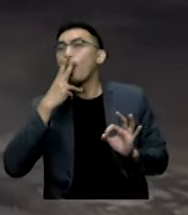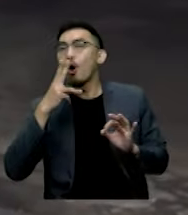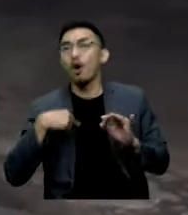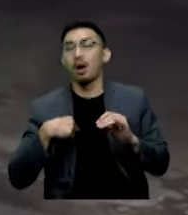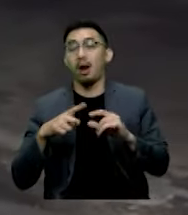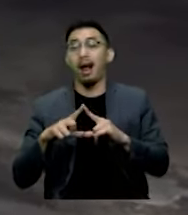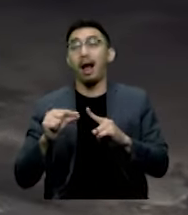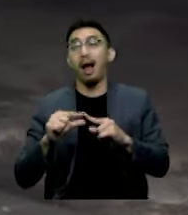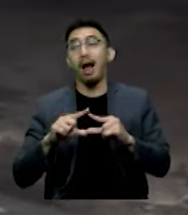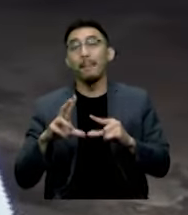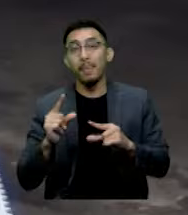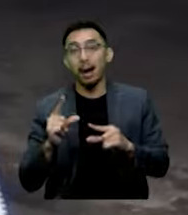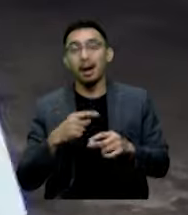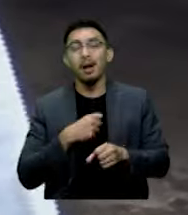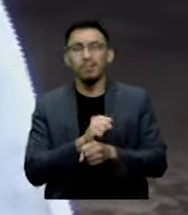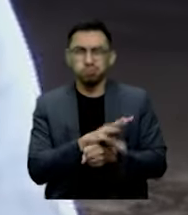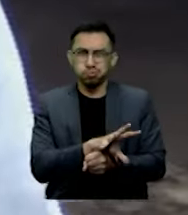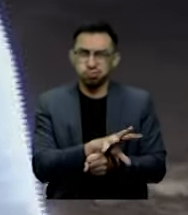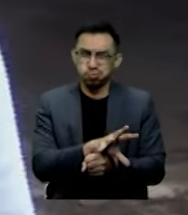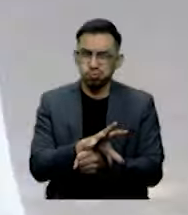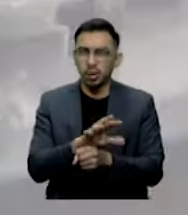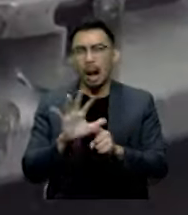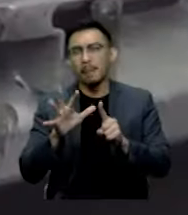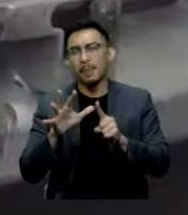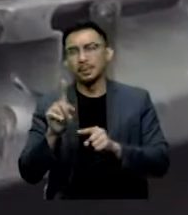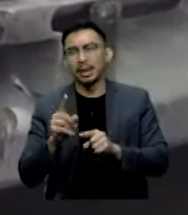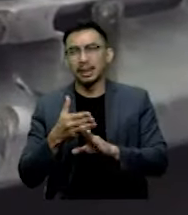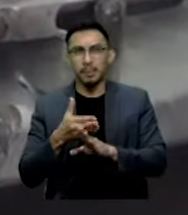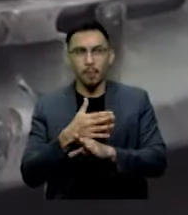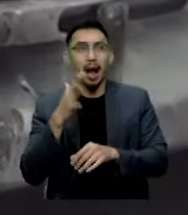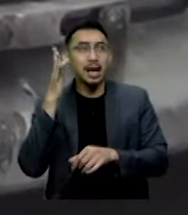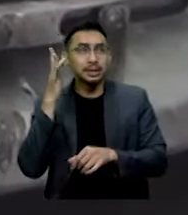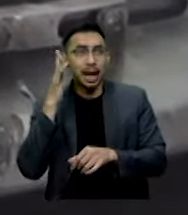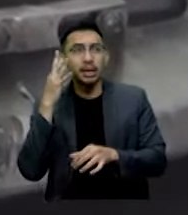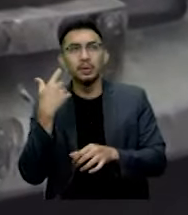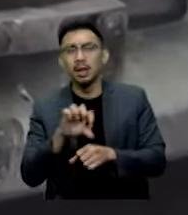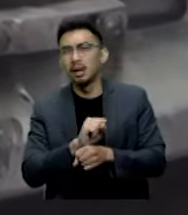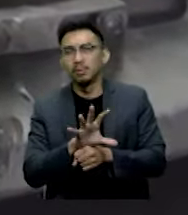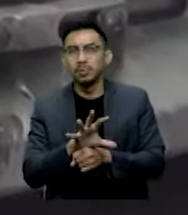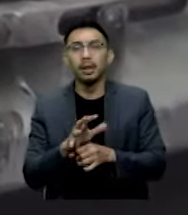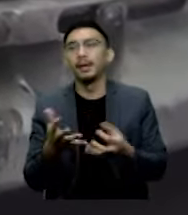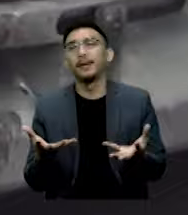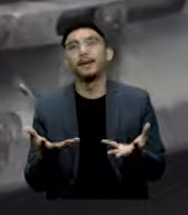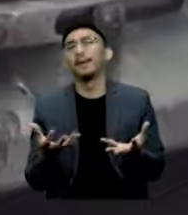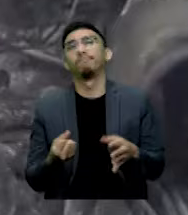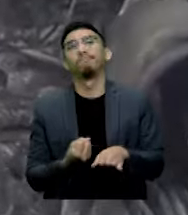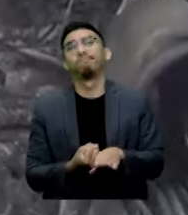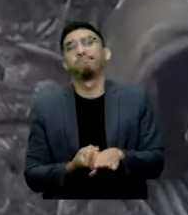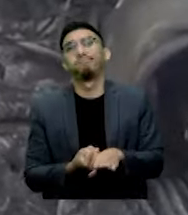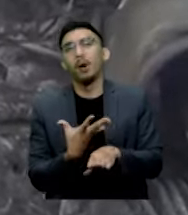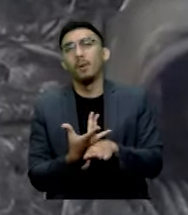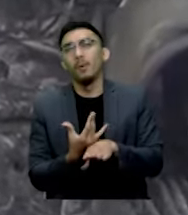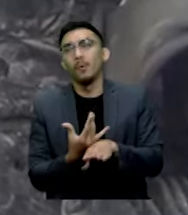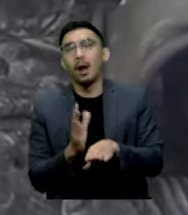itu. Udah ini, tapi untung tidak meledak. Akibat kebakaran mesin mobil hangus, sementara dua mobil lainnya yang tersambar kobaran